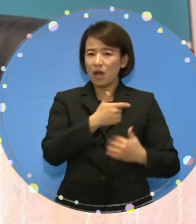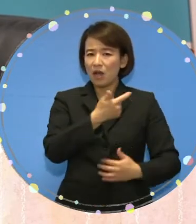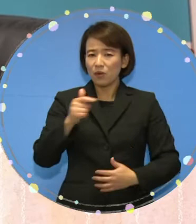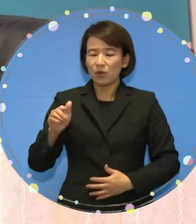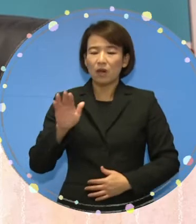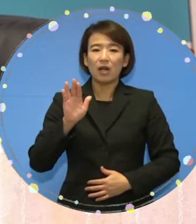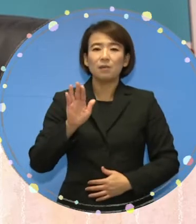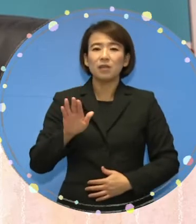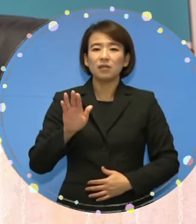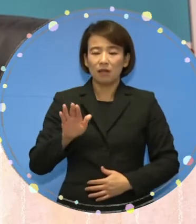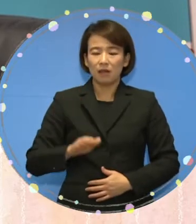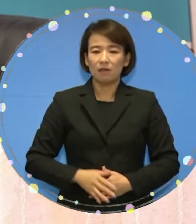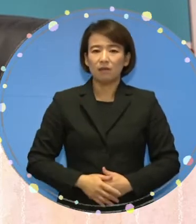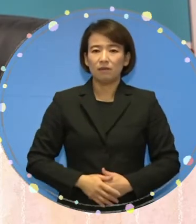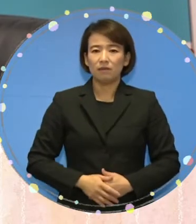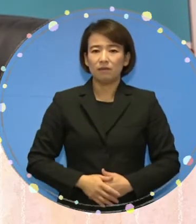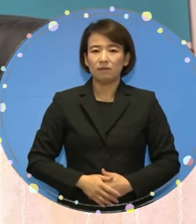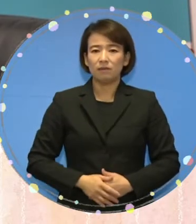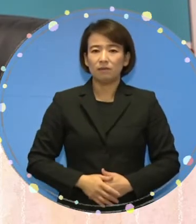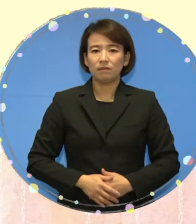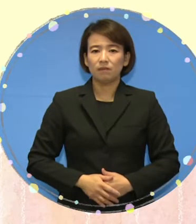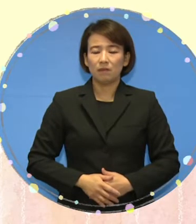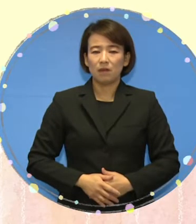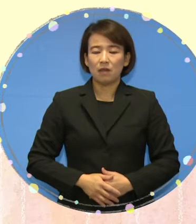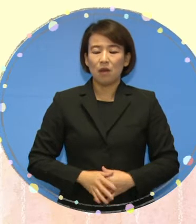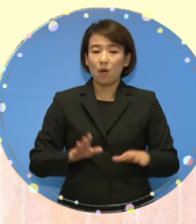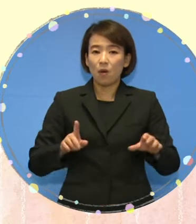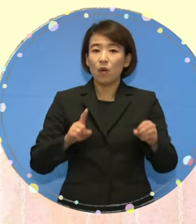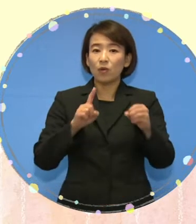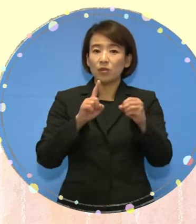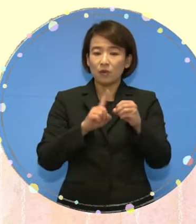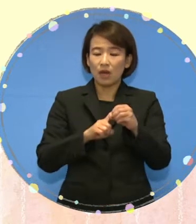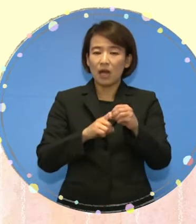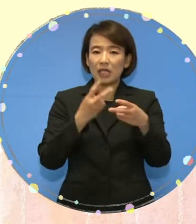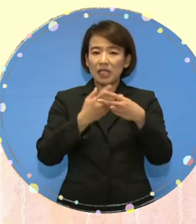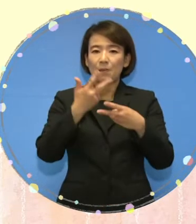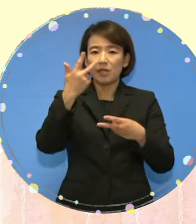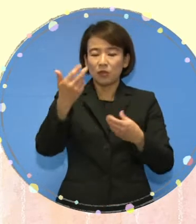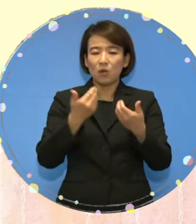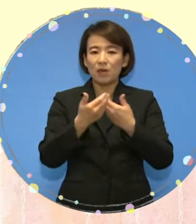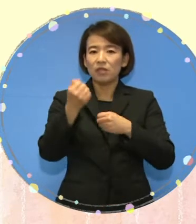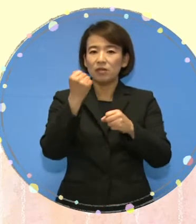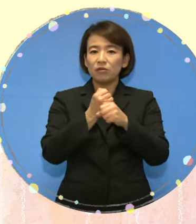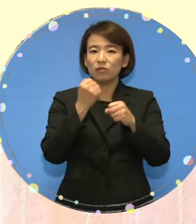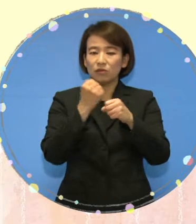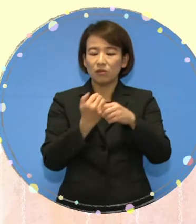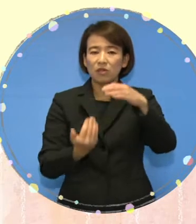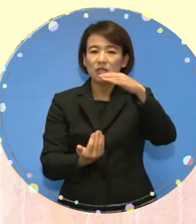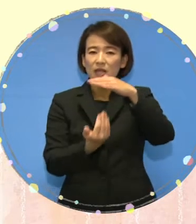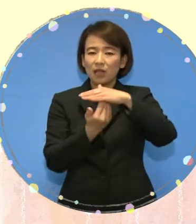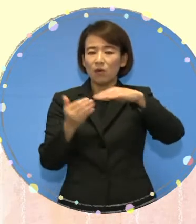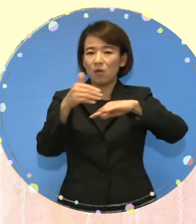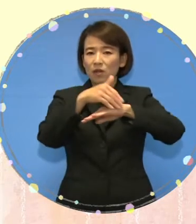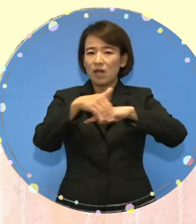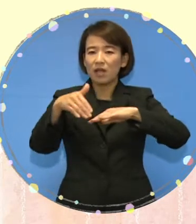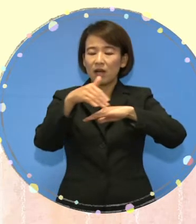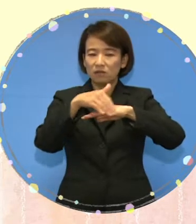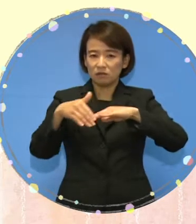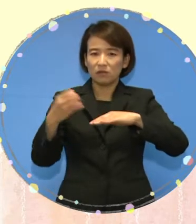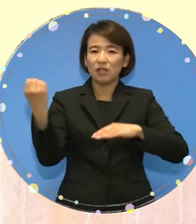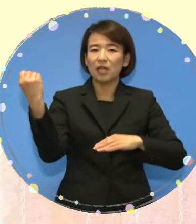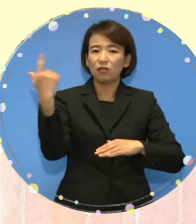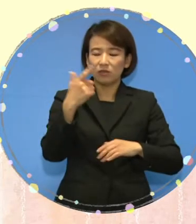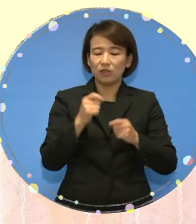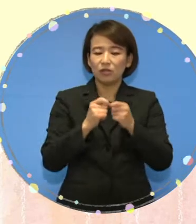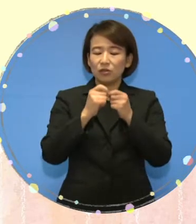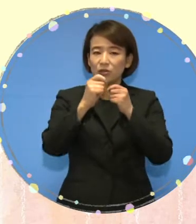が家業としました例は山年度は本市のまちづくりの最上位計画である